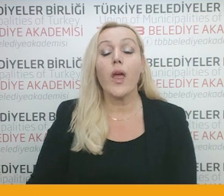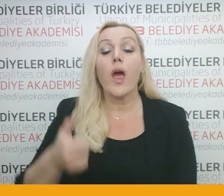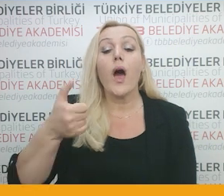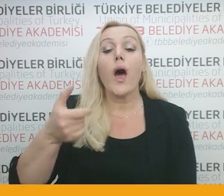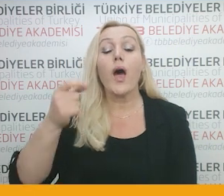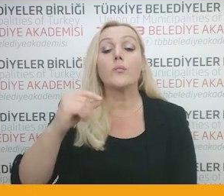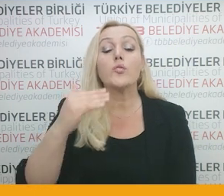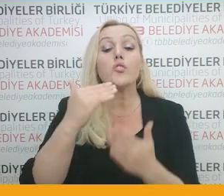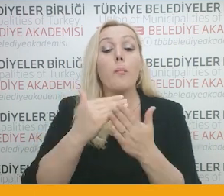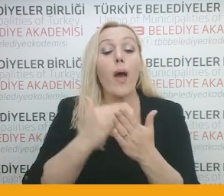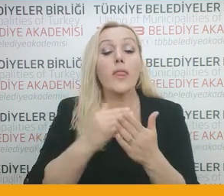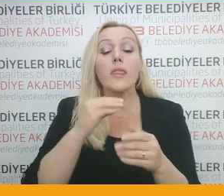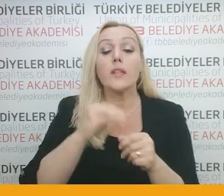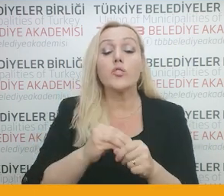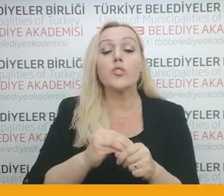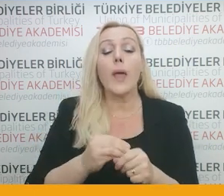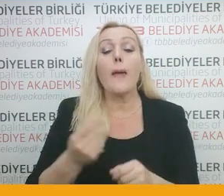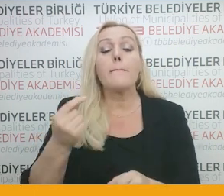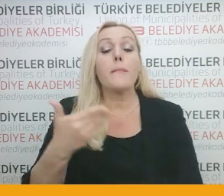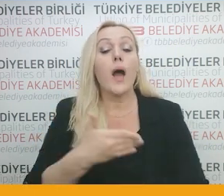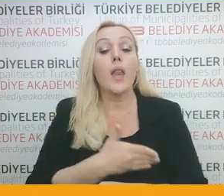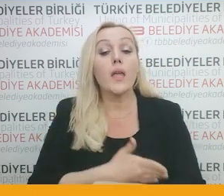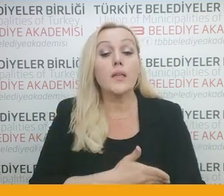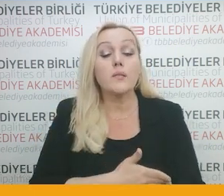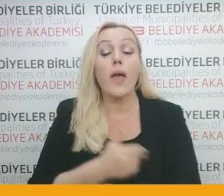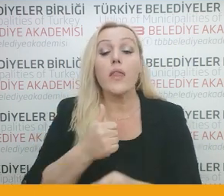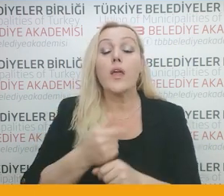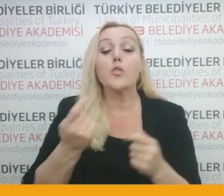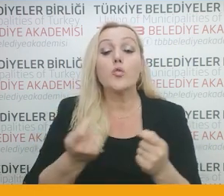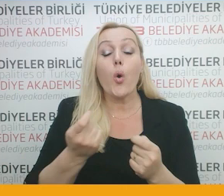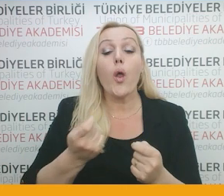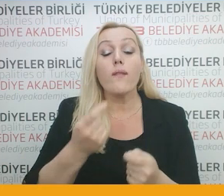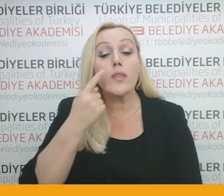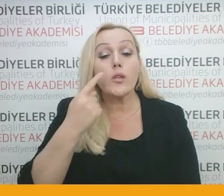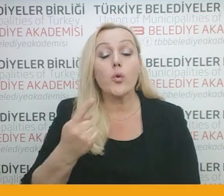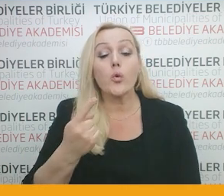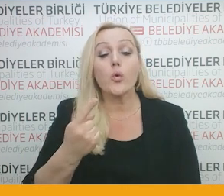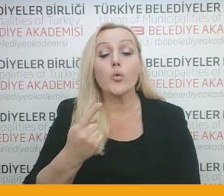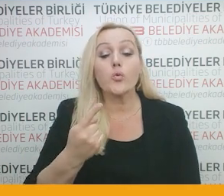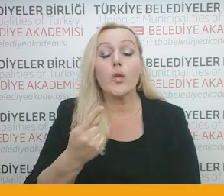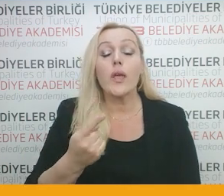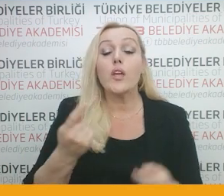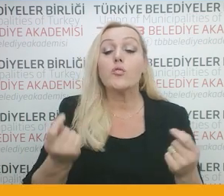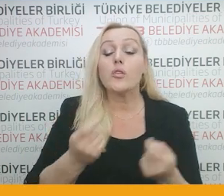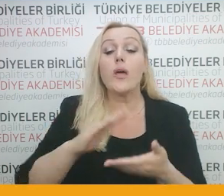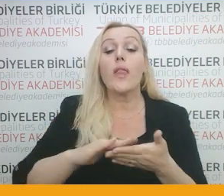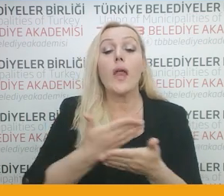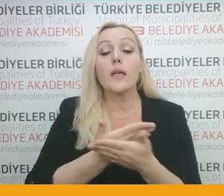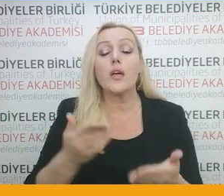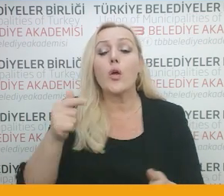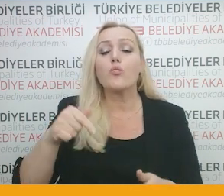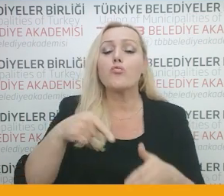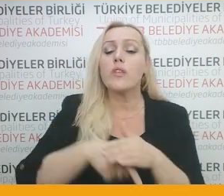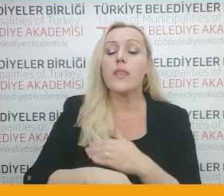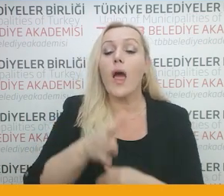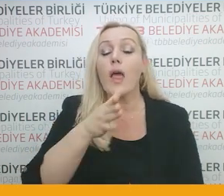60. maddede arkadaşlar malzemetler birimi görevlerini görüyoruz. Malzemette de çalışan arkadaşlar bunun detayını bilir.